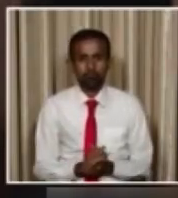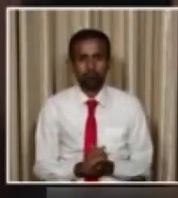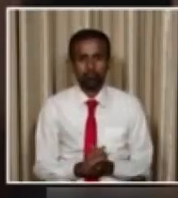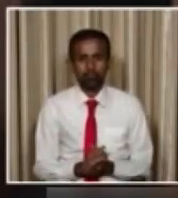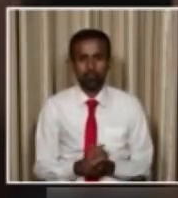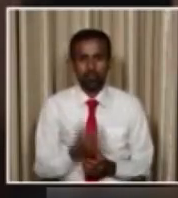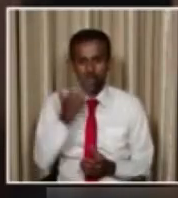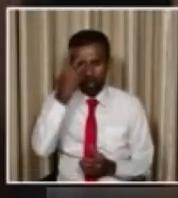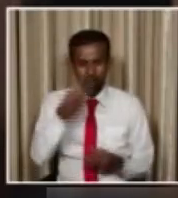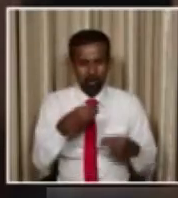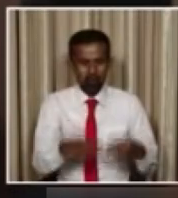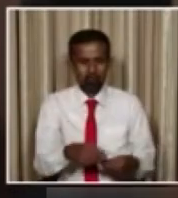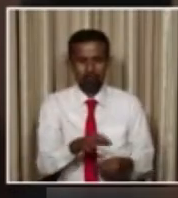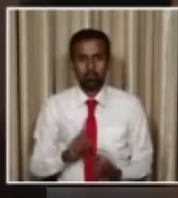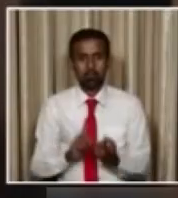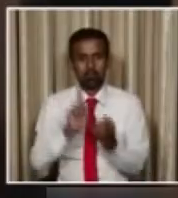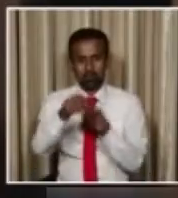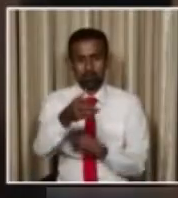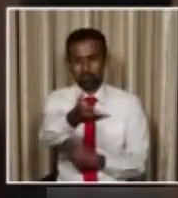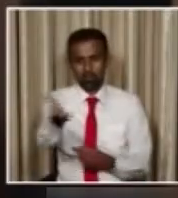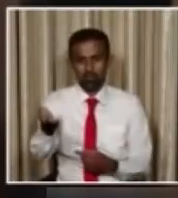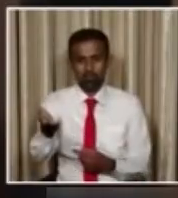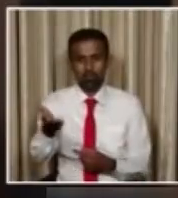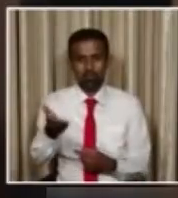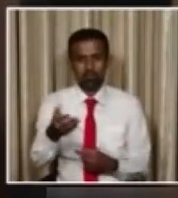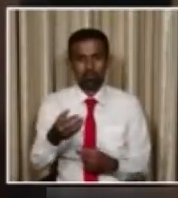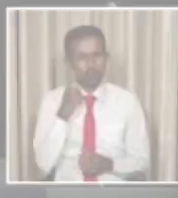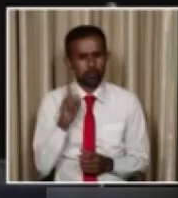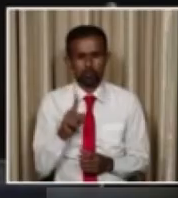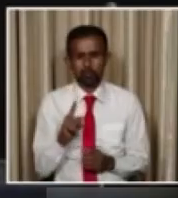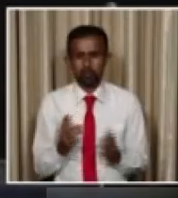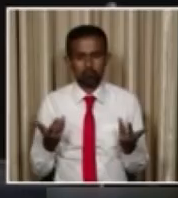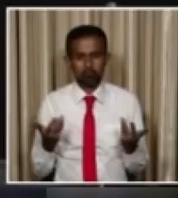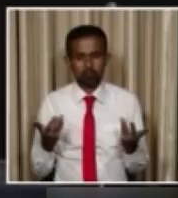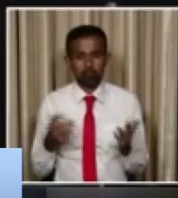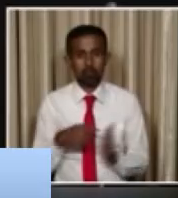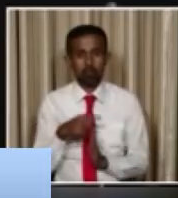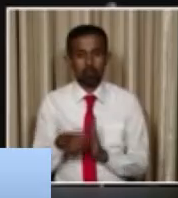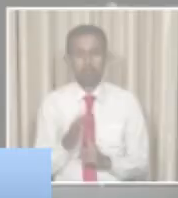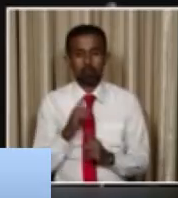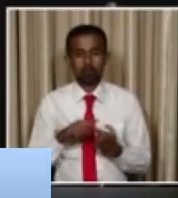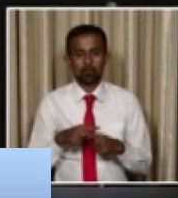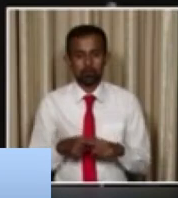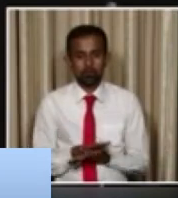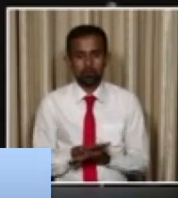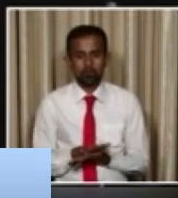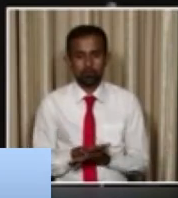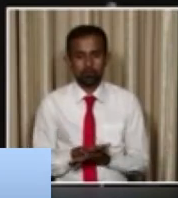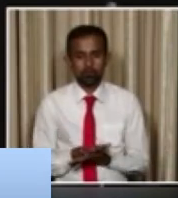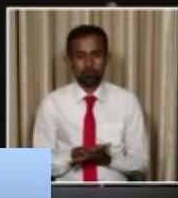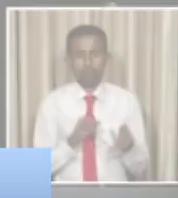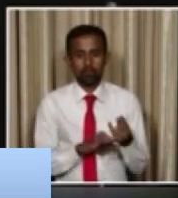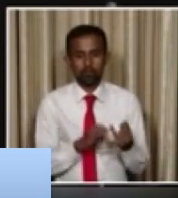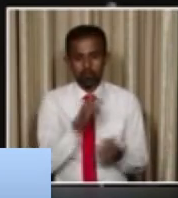කැලි ටිකක් අරන් ඕගොල්ලෝ මෙහෙ ඉඳලා එහෙට ගියේ. ඒගොල්ලෝ දාගත්ත කියලා ඔය වැඩේ කරන්න බෑ. මේ රටේ ජනාධිපති වරණය අනිවාර්යයෙන්